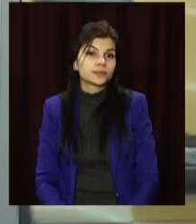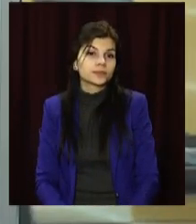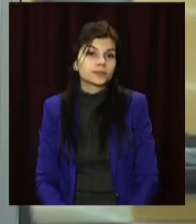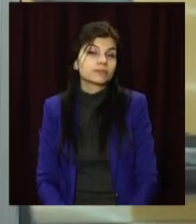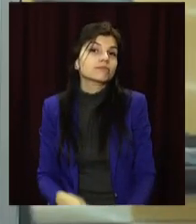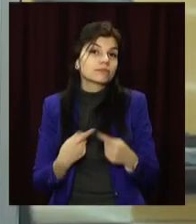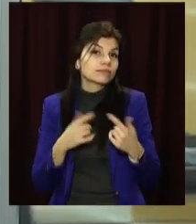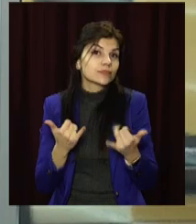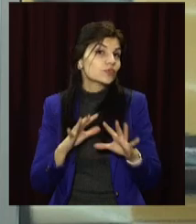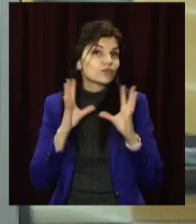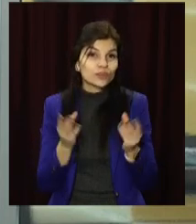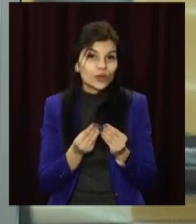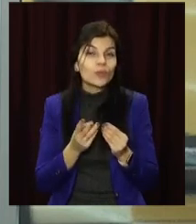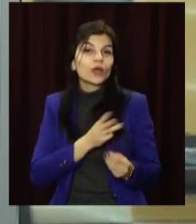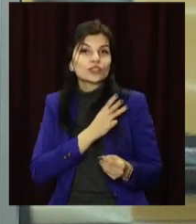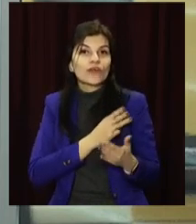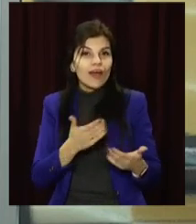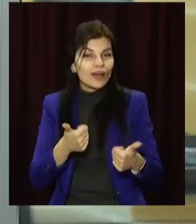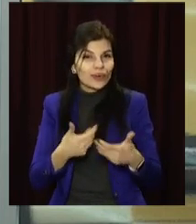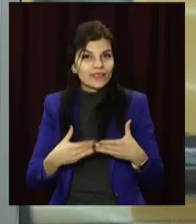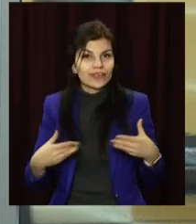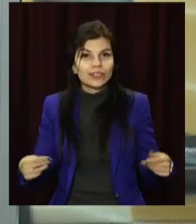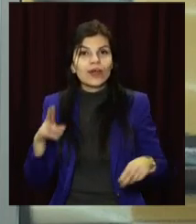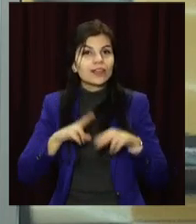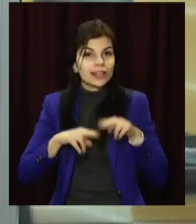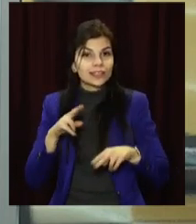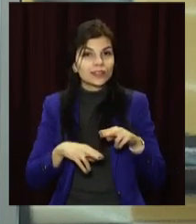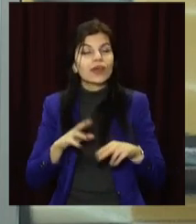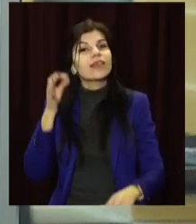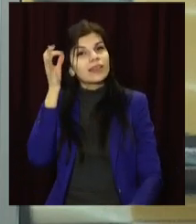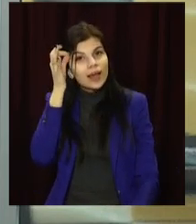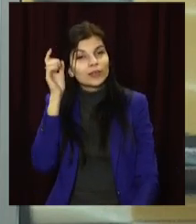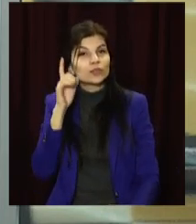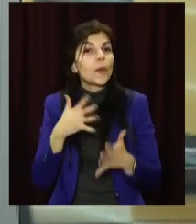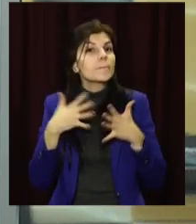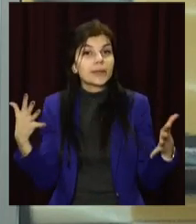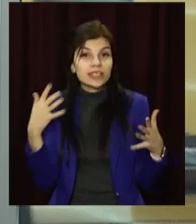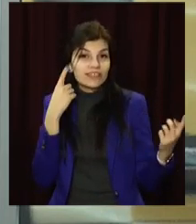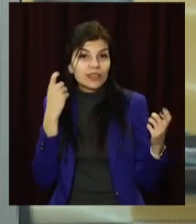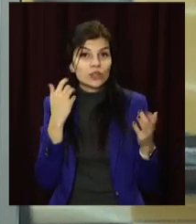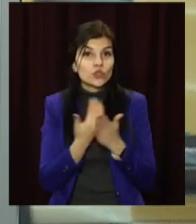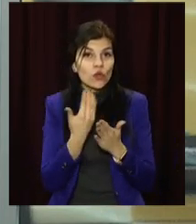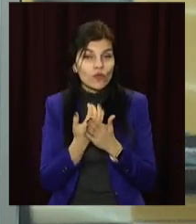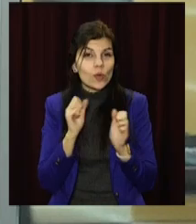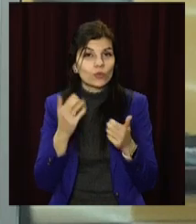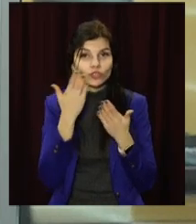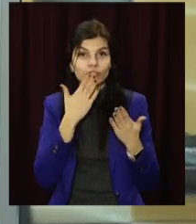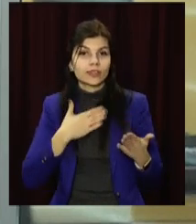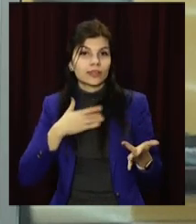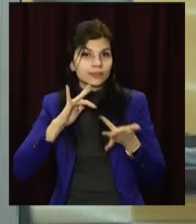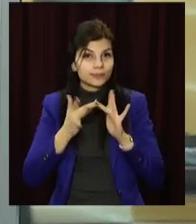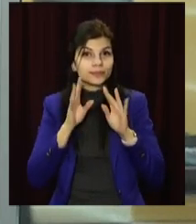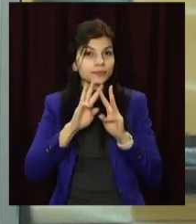На цьому це все. Бажаю вам гарного весняного настрою. Та нагадую, що більше інформації ви зможете прочитати на нашому